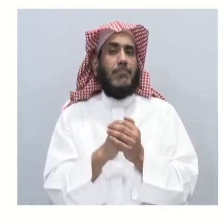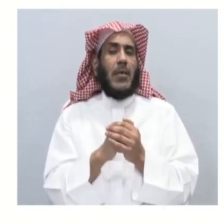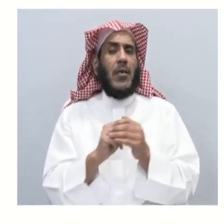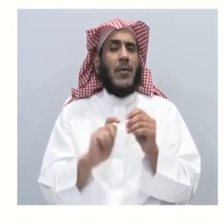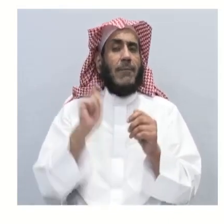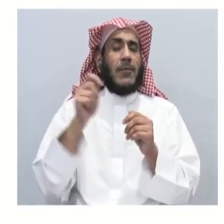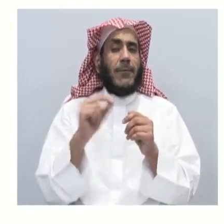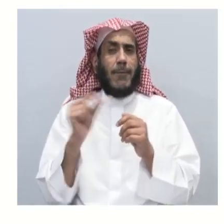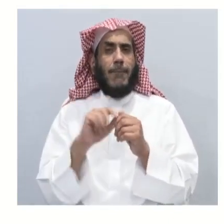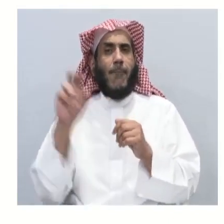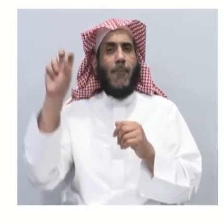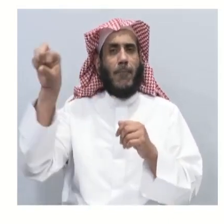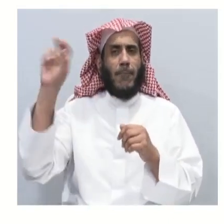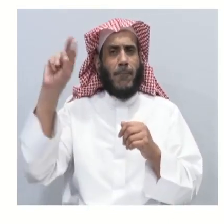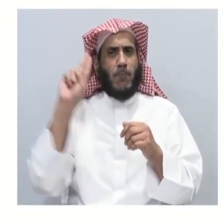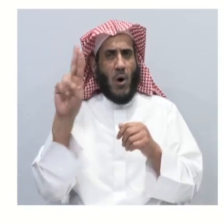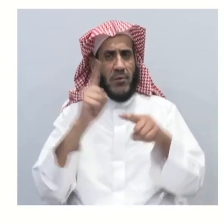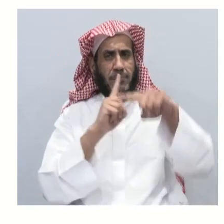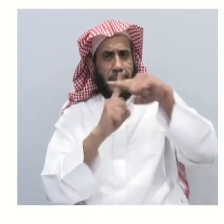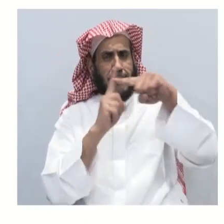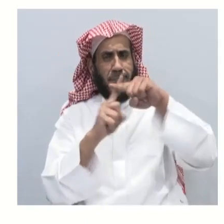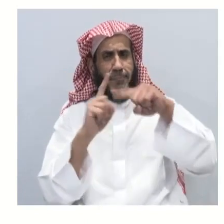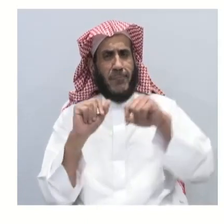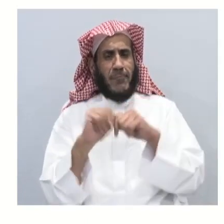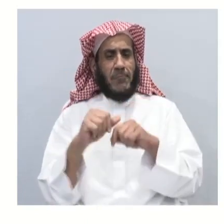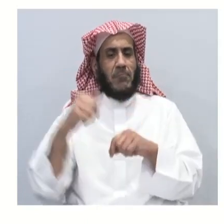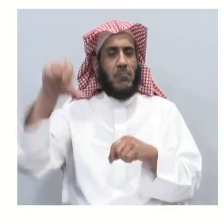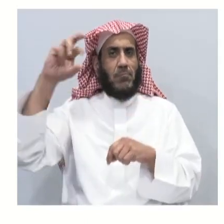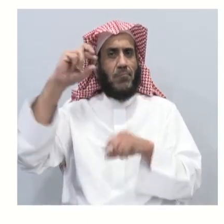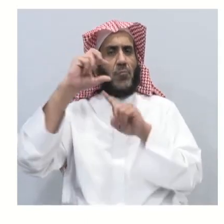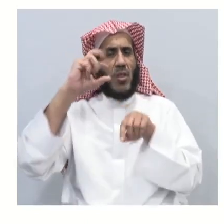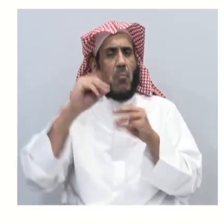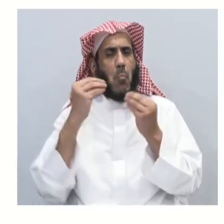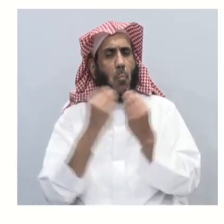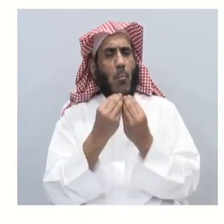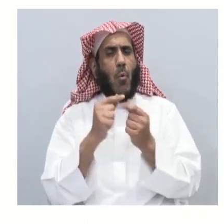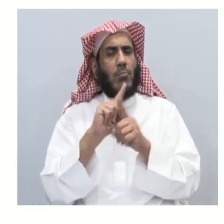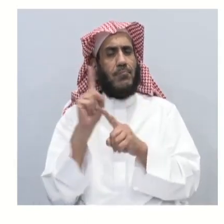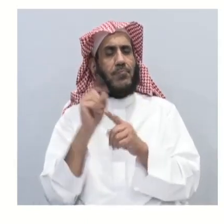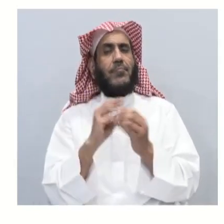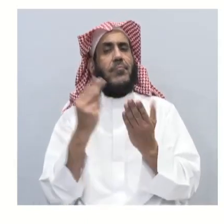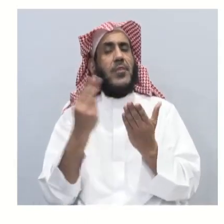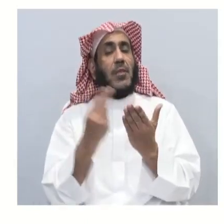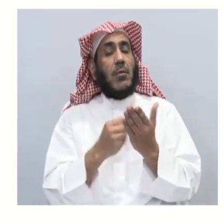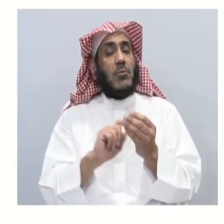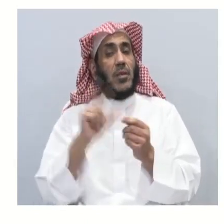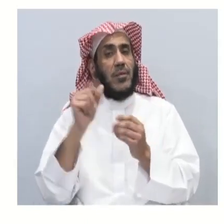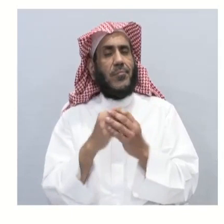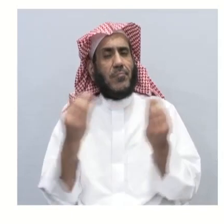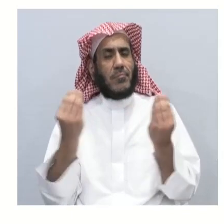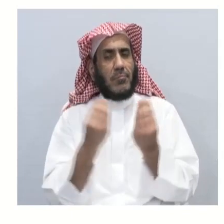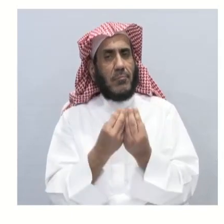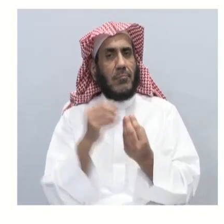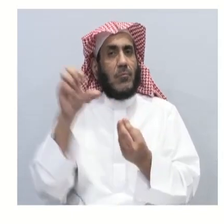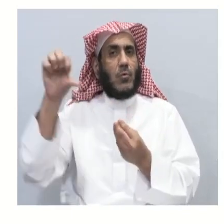هذه الكلمة وقت زائد، أحسنتم، زائد إذن المنونة عند كتابتها بشكل صحيح